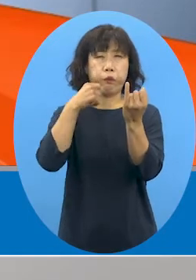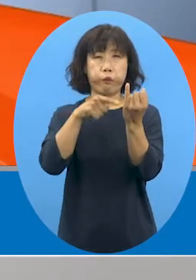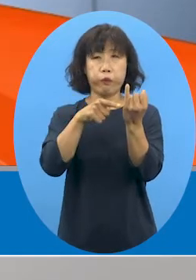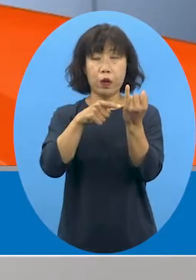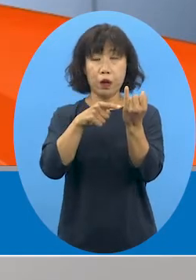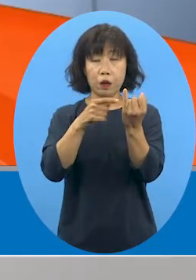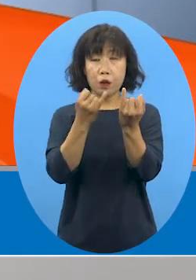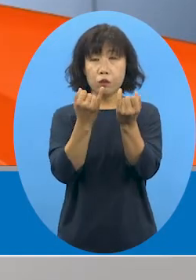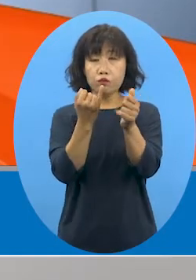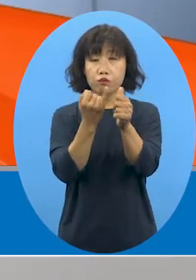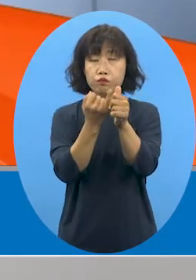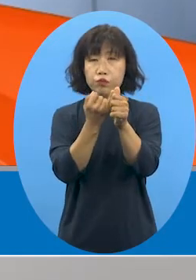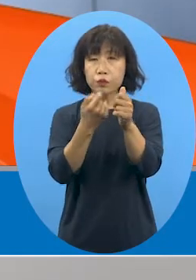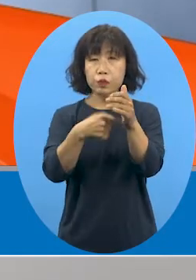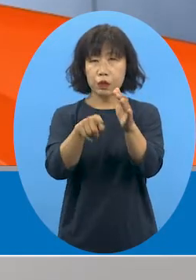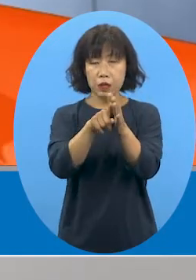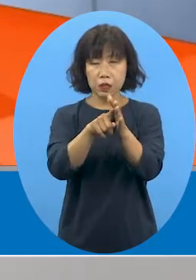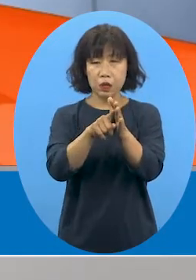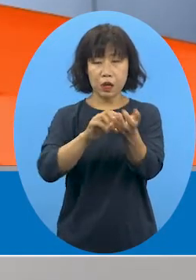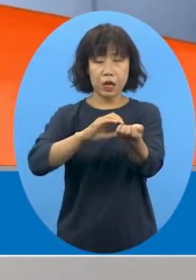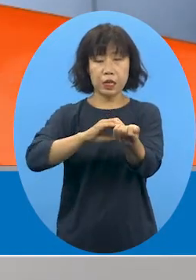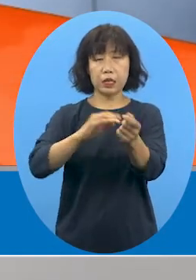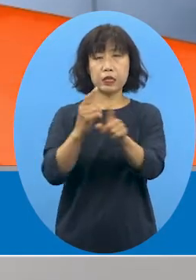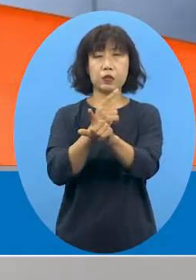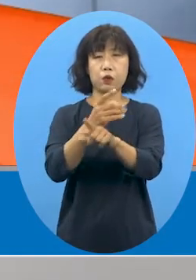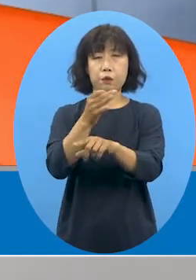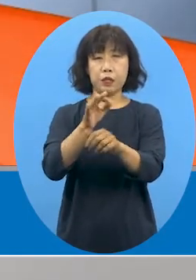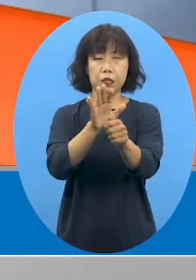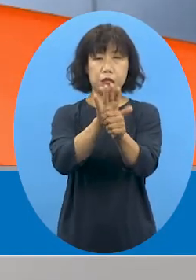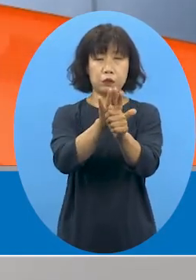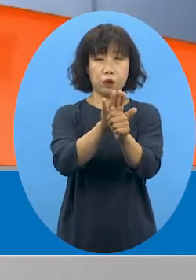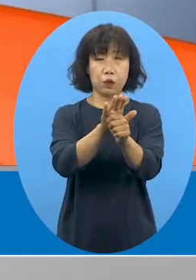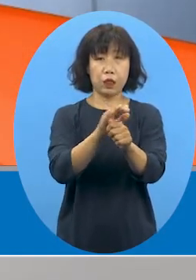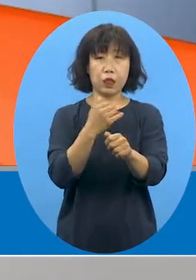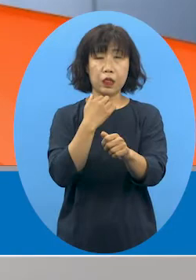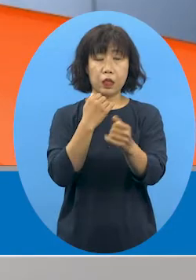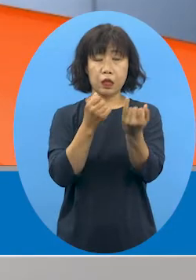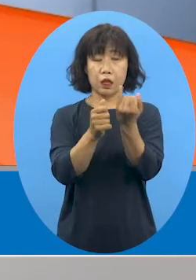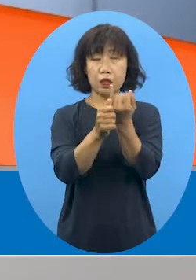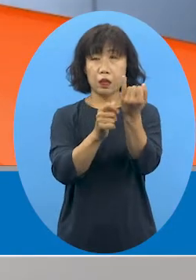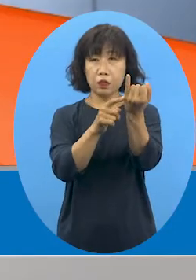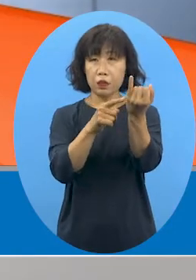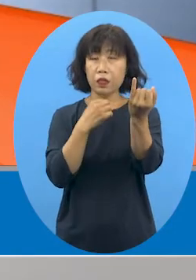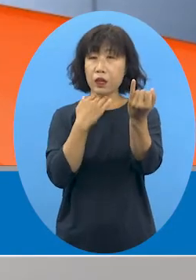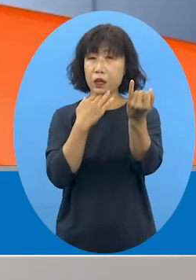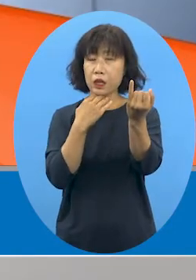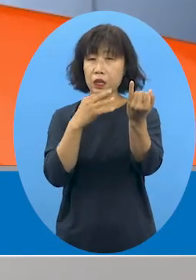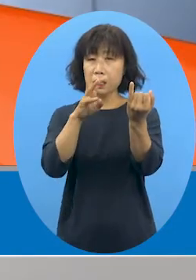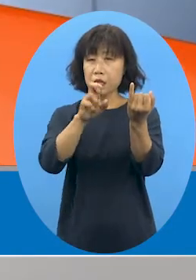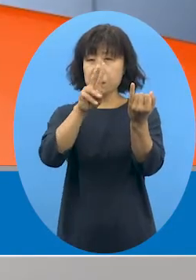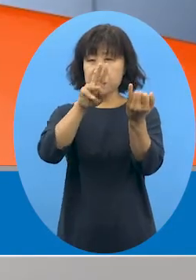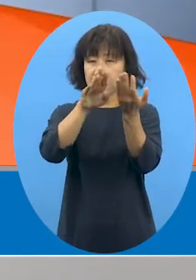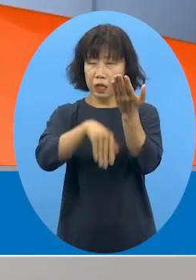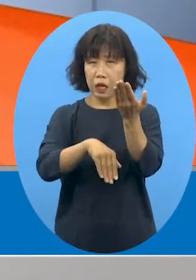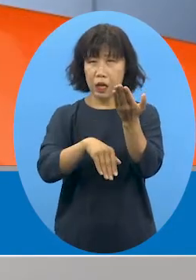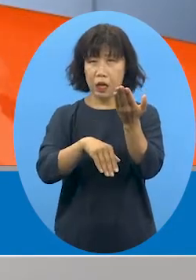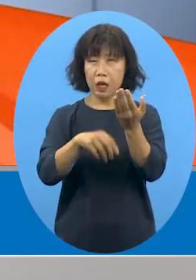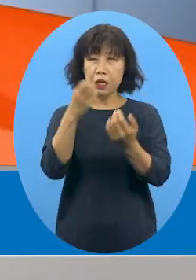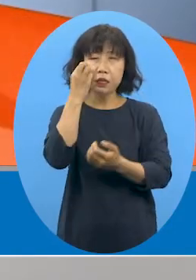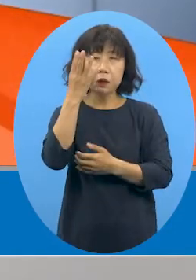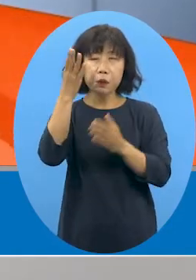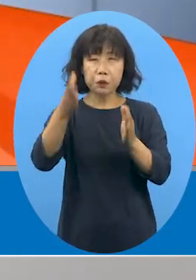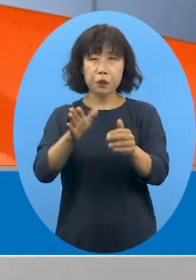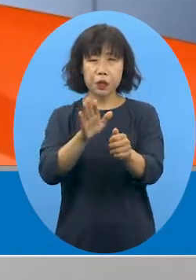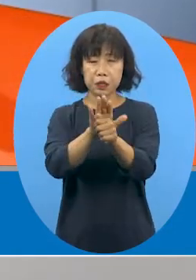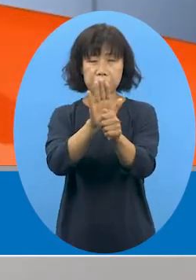어려운 나뉜 부부를 위해 한의학 치료비를 지원합니다 여성 나이 만 41세 이하이 1의 3개월차 벽 비용을